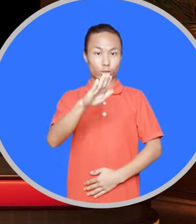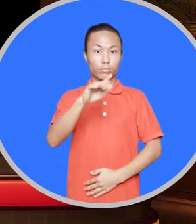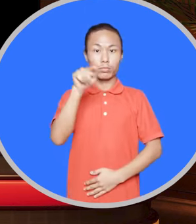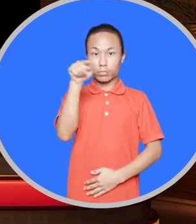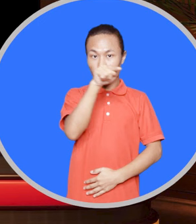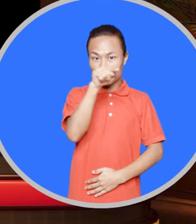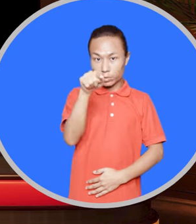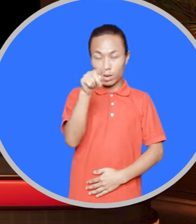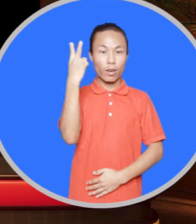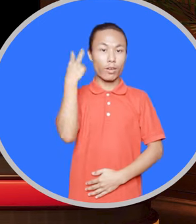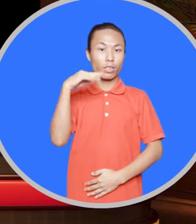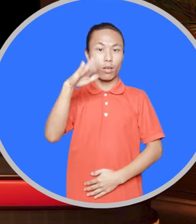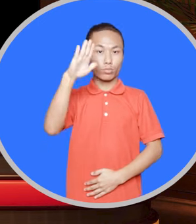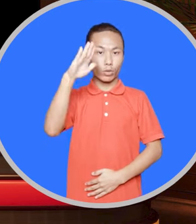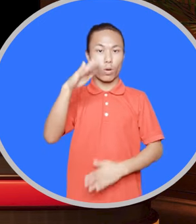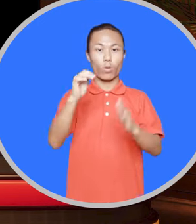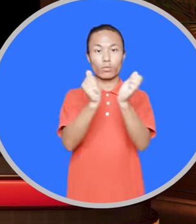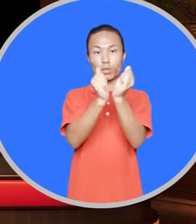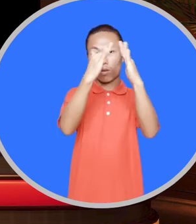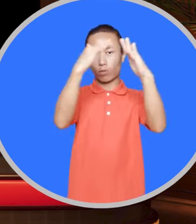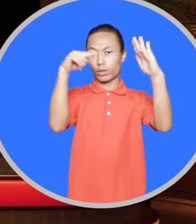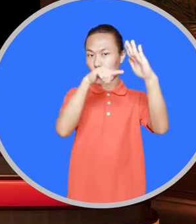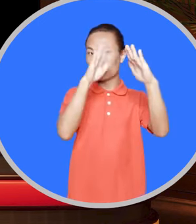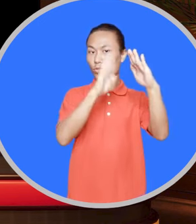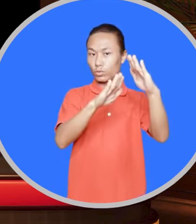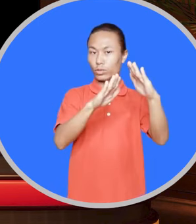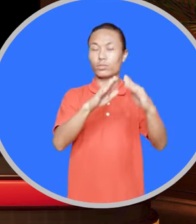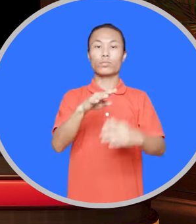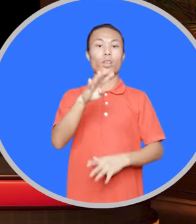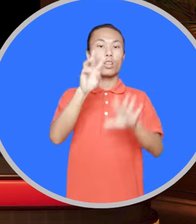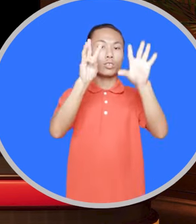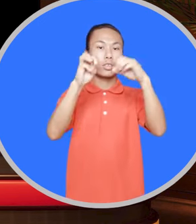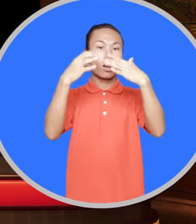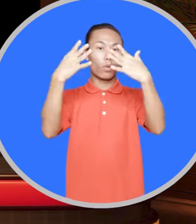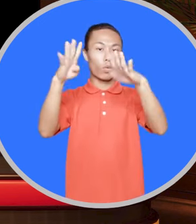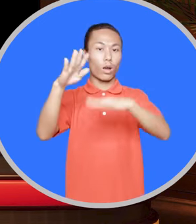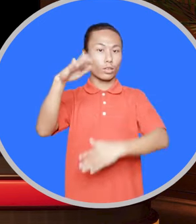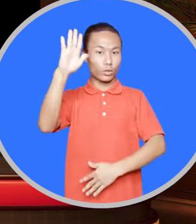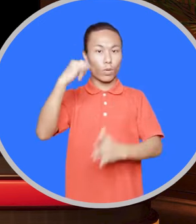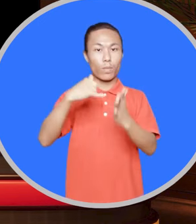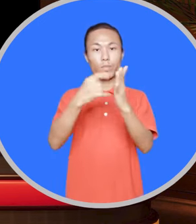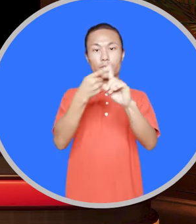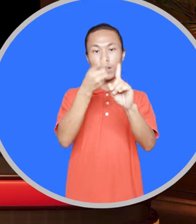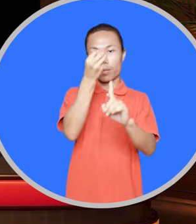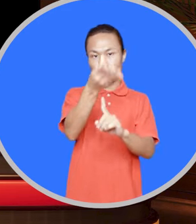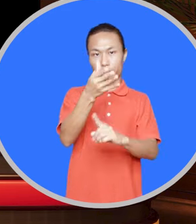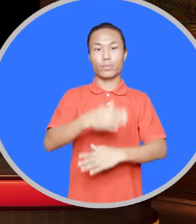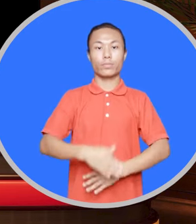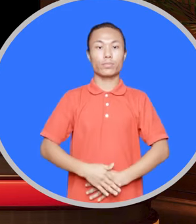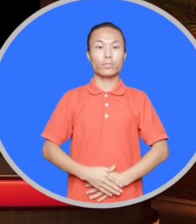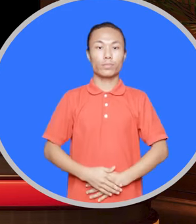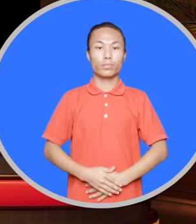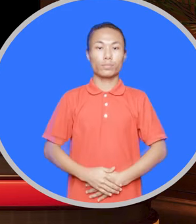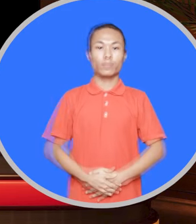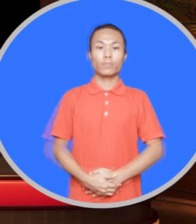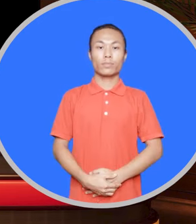ဦးမှာထိမ့်သိမ်းခံနေရဆဲဖြစ်ကအဲ့ဒီထိမ့်သိမ်းခံရသူများအနက် 8,940 ဦးကထောင်ဒဏ်ချမှတ်ခံရတယ်လို့